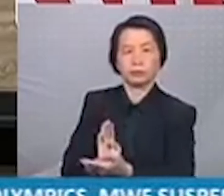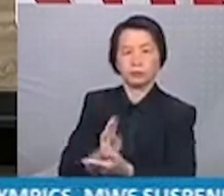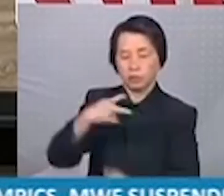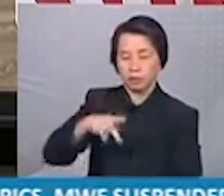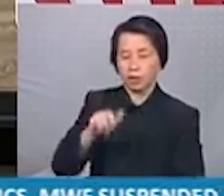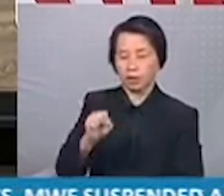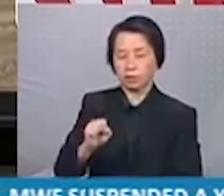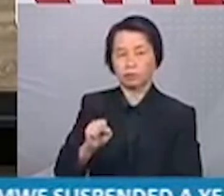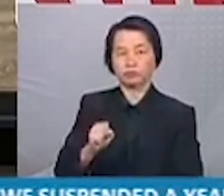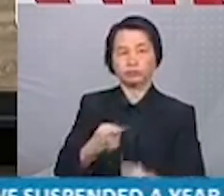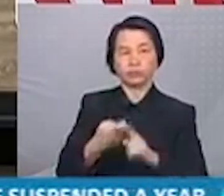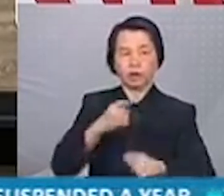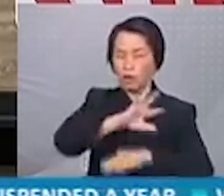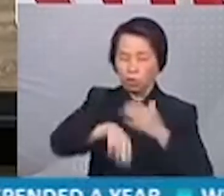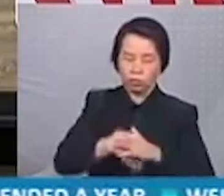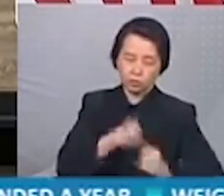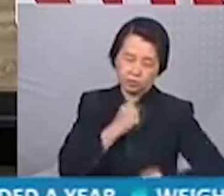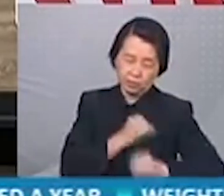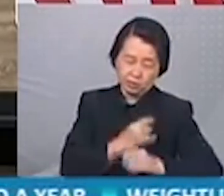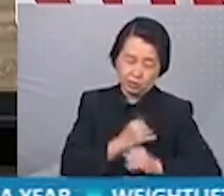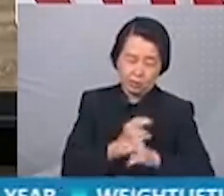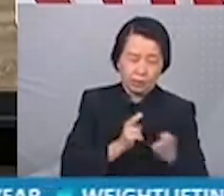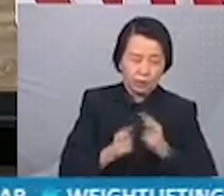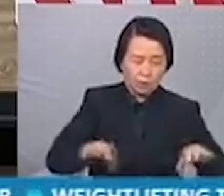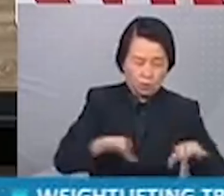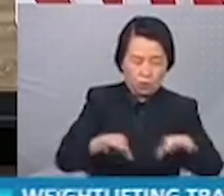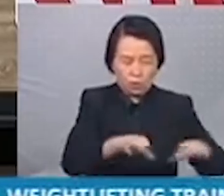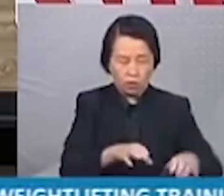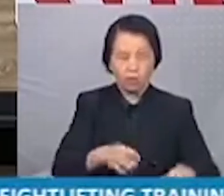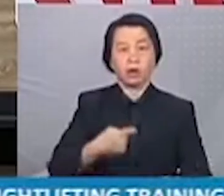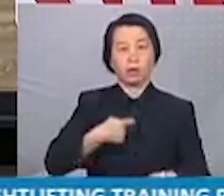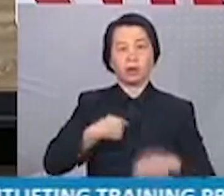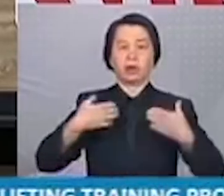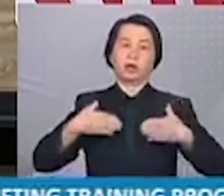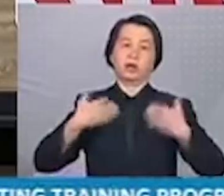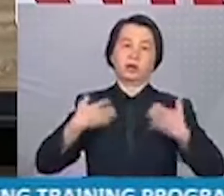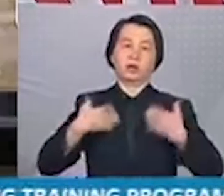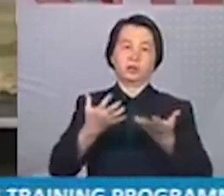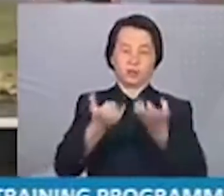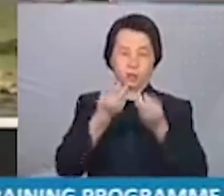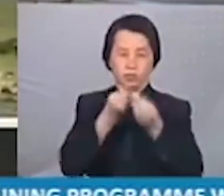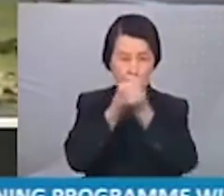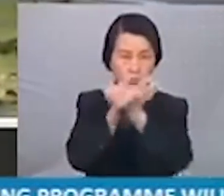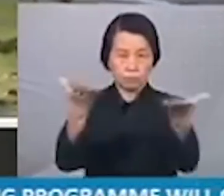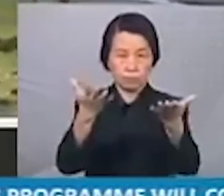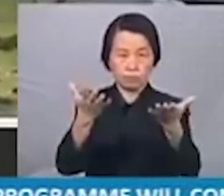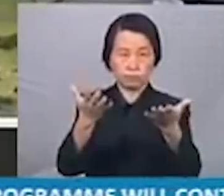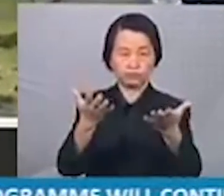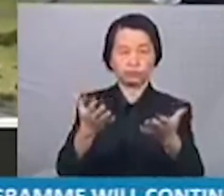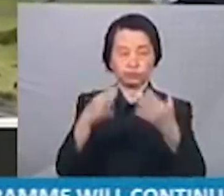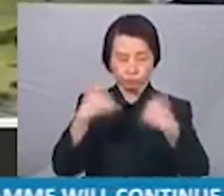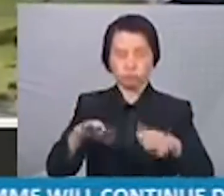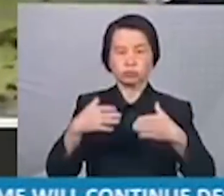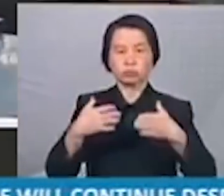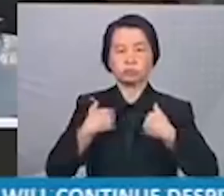Hai dan hasil di pada semua usia tersebut saya dengan sukacitanya ingin mengumkan langkah